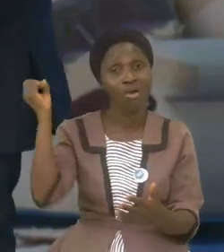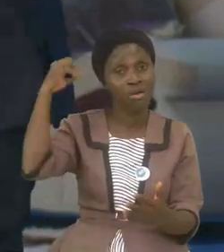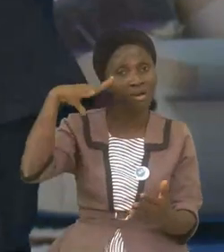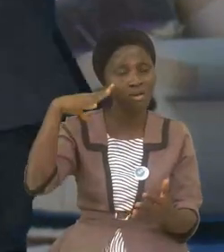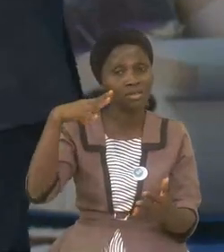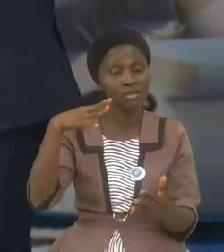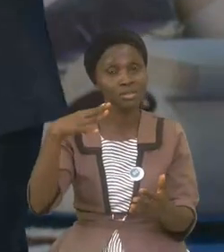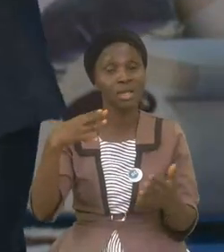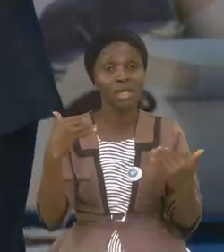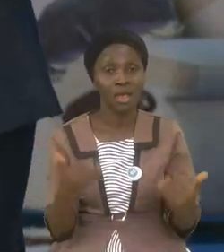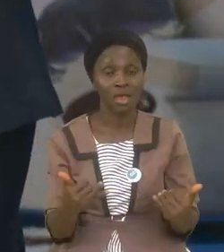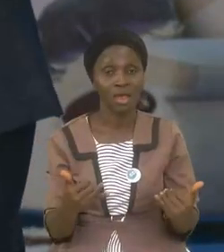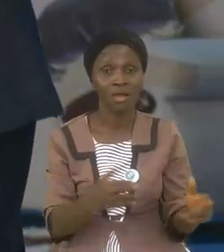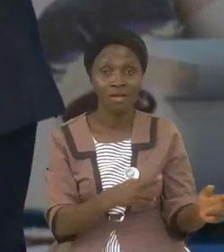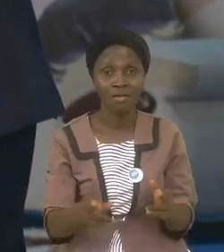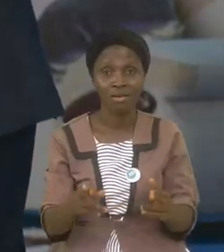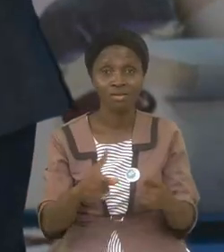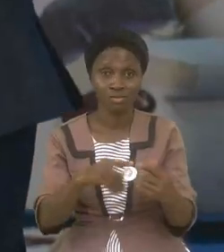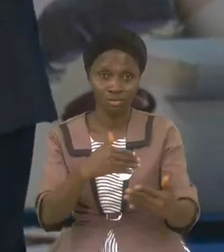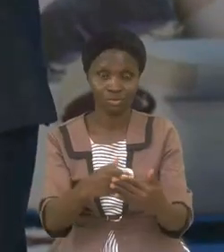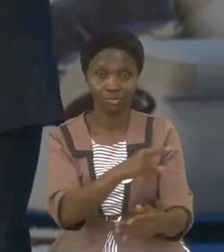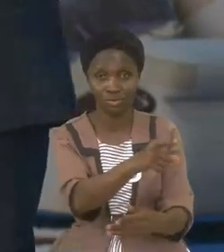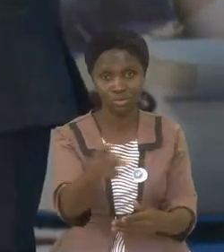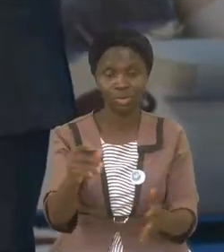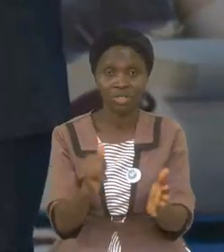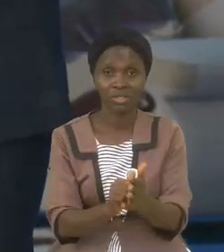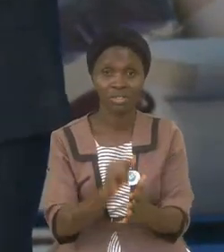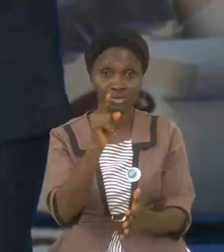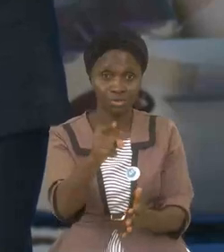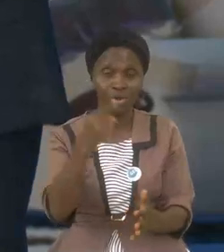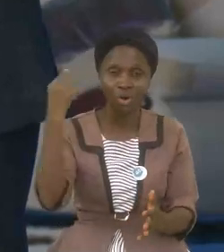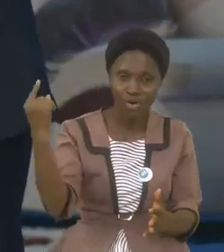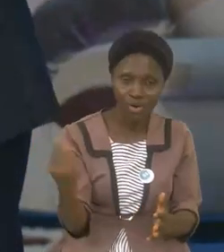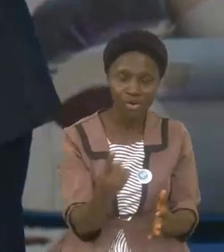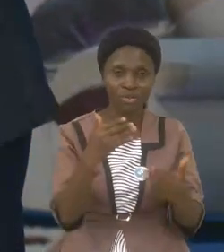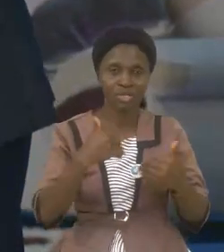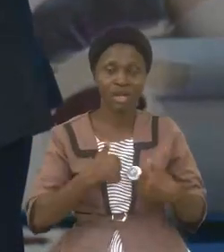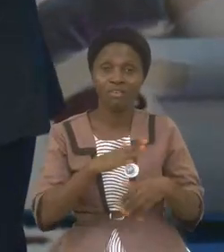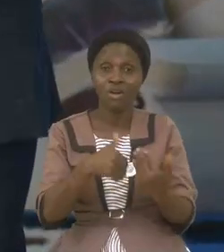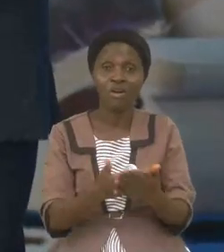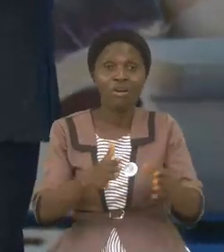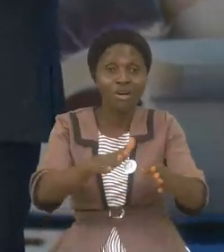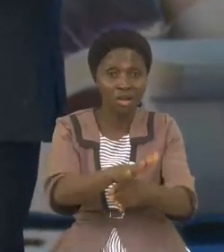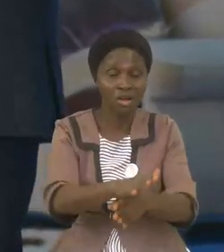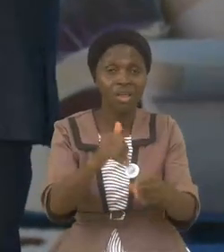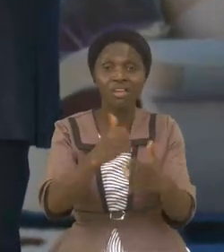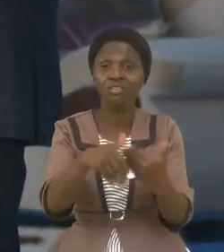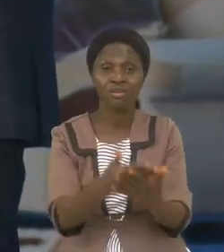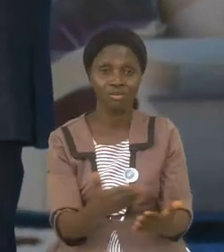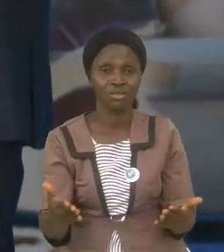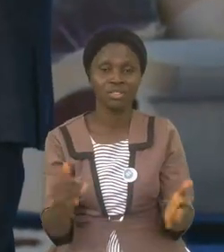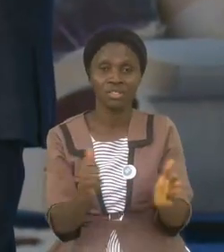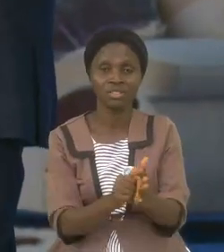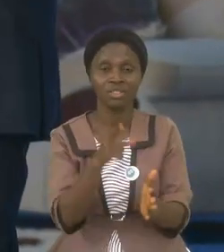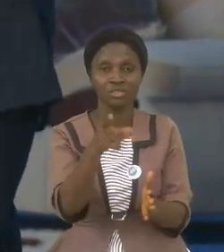Deuxième Corinthiens 9, verset 8. Et Dieu peut vous combler de toutes sortes de grâces, afin que possédant